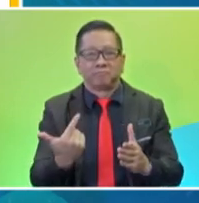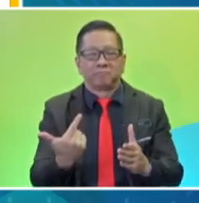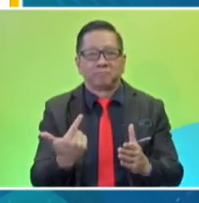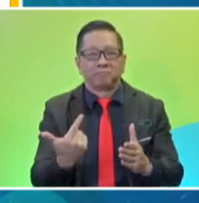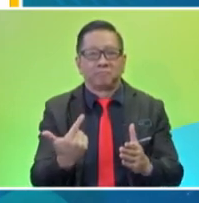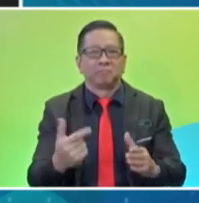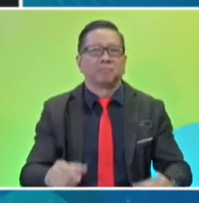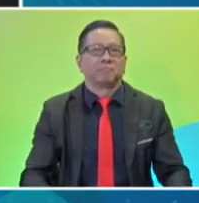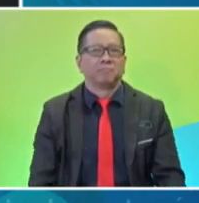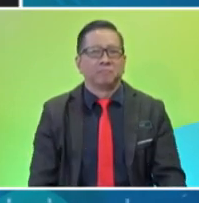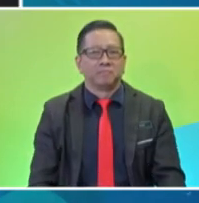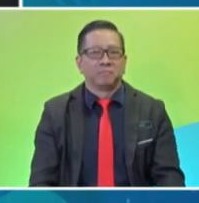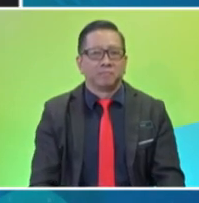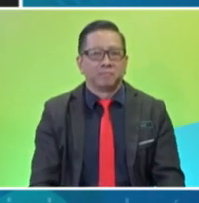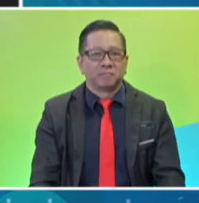dan klenteng